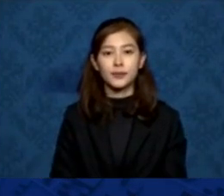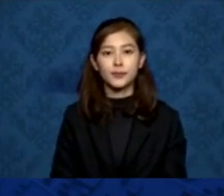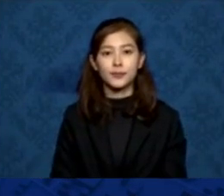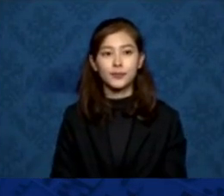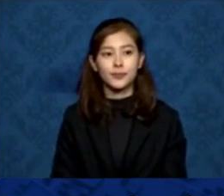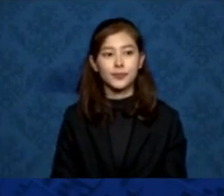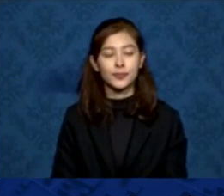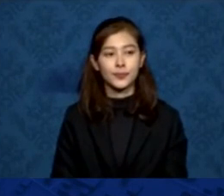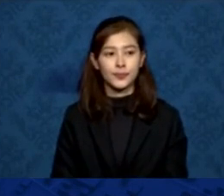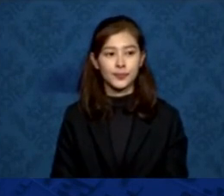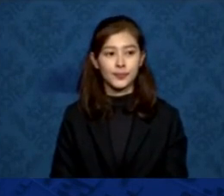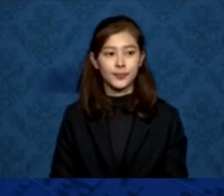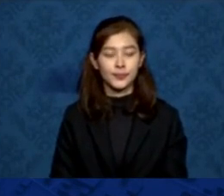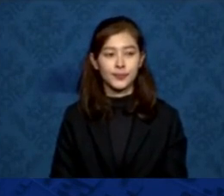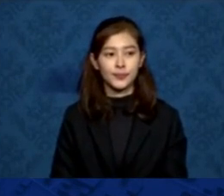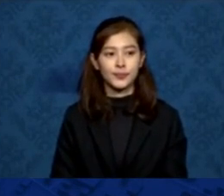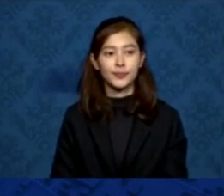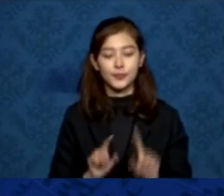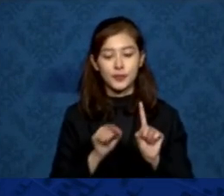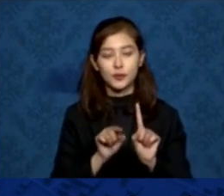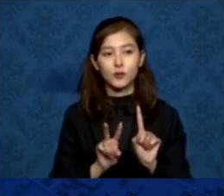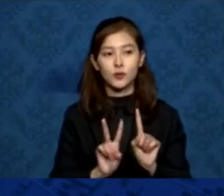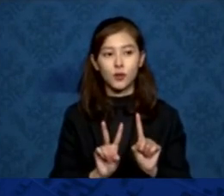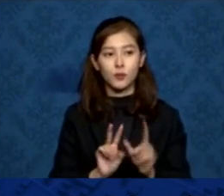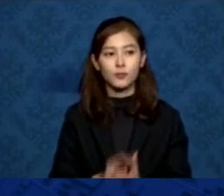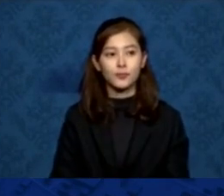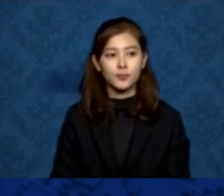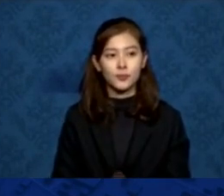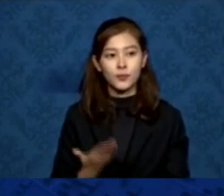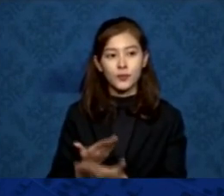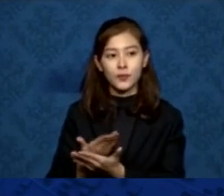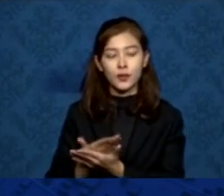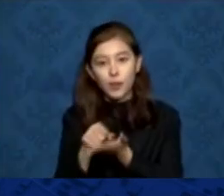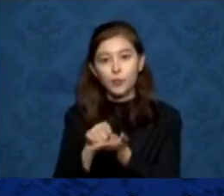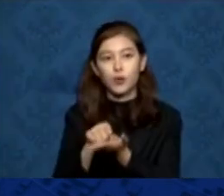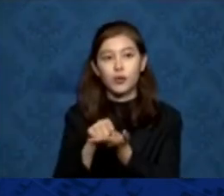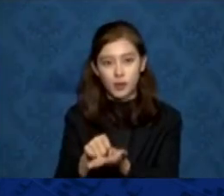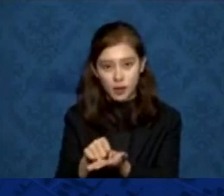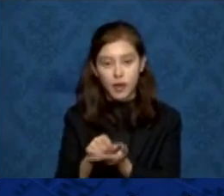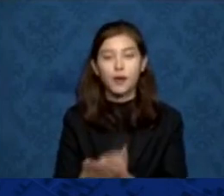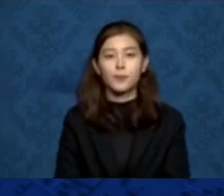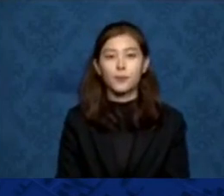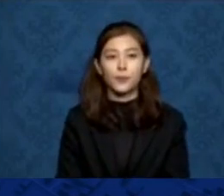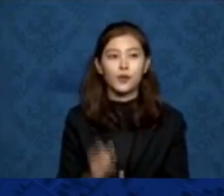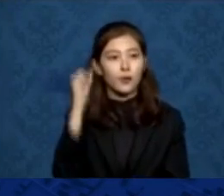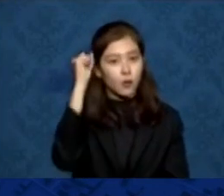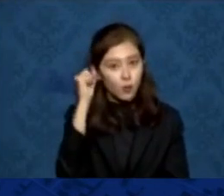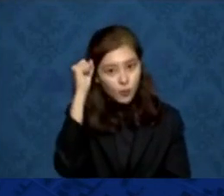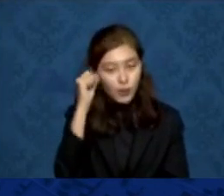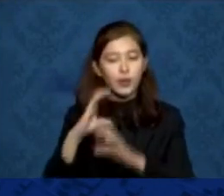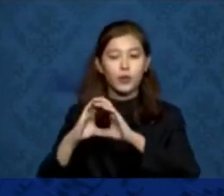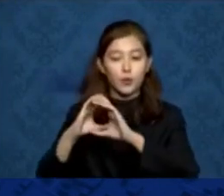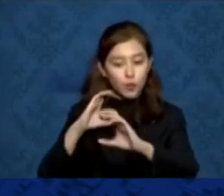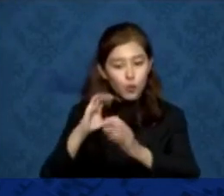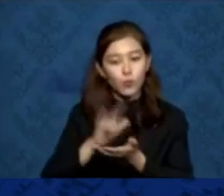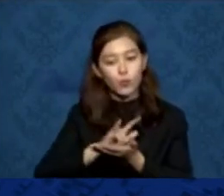717,722.2 ล้านบาทซึ่งเพิ่มขึ้นกว่าร้อยละ 4.1 และสามารถชดใช้เงินคงคลังและก็ชำระคืนต้นเงินกู้ได้กว่า